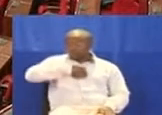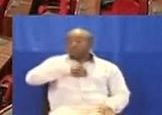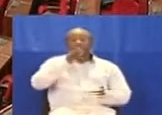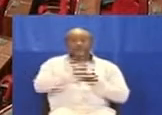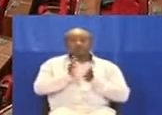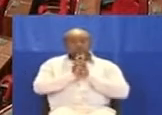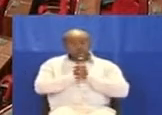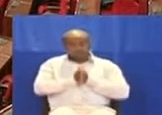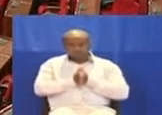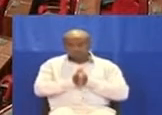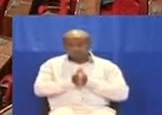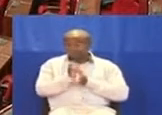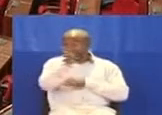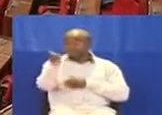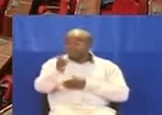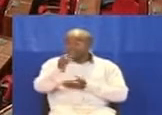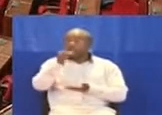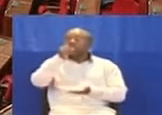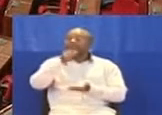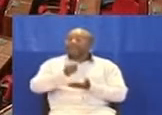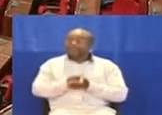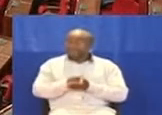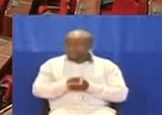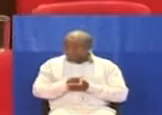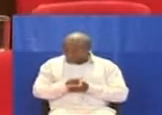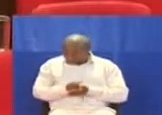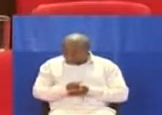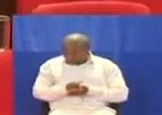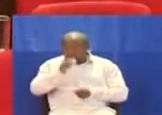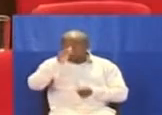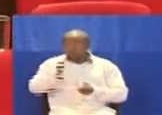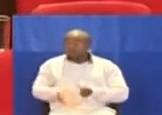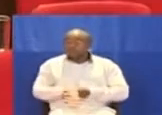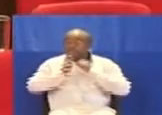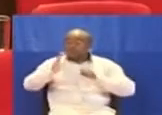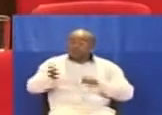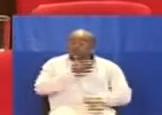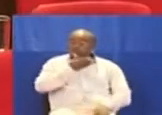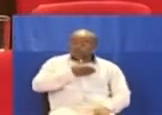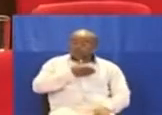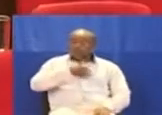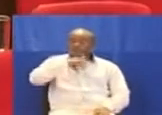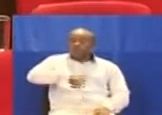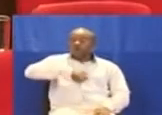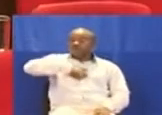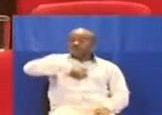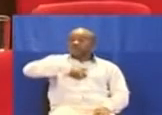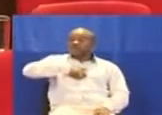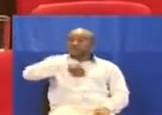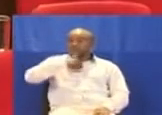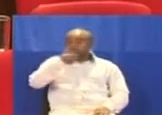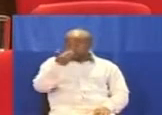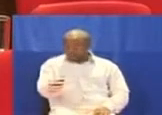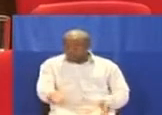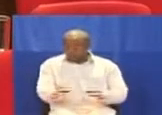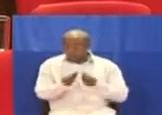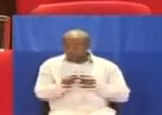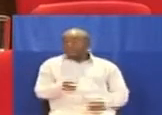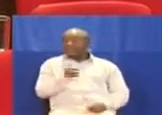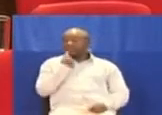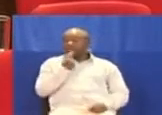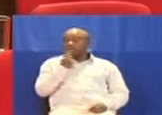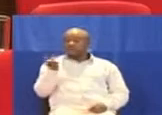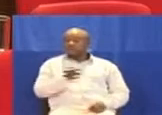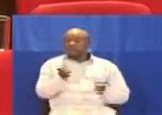tunakushukuru. Umeanua matanga na misiba majumbani mwetu, umetupa tiba ambayo imefanyika ni mkombozi kwa taifa